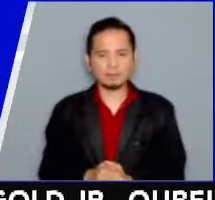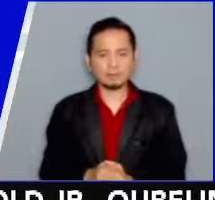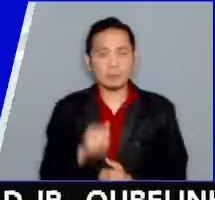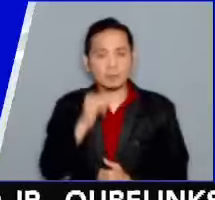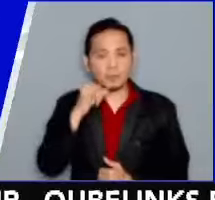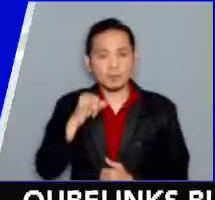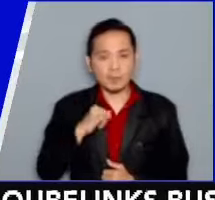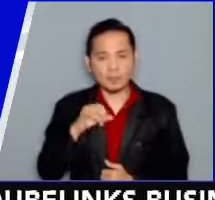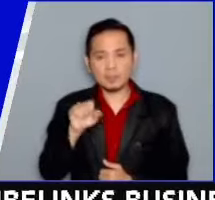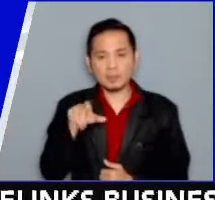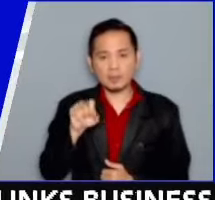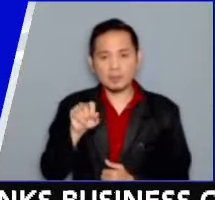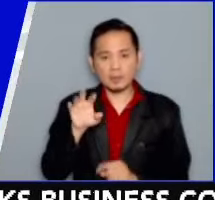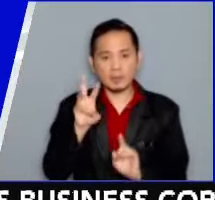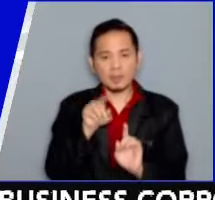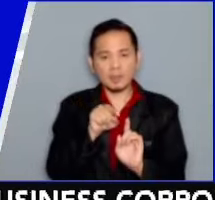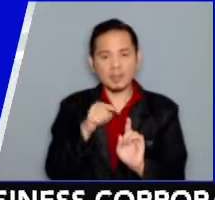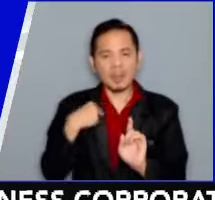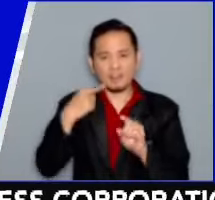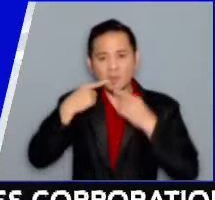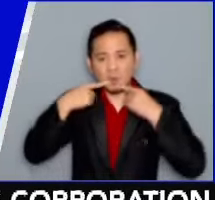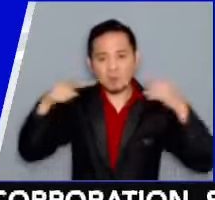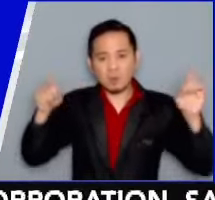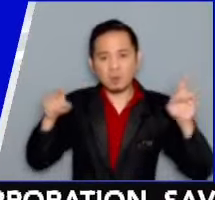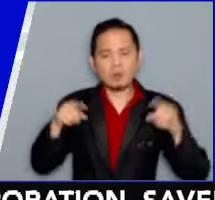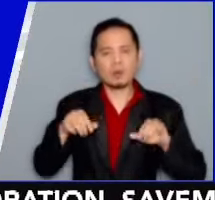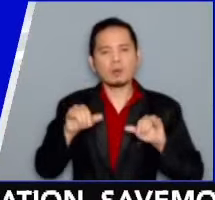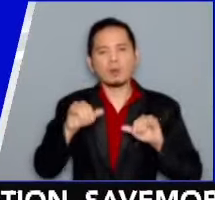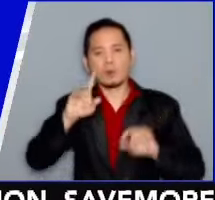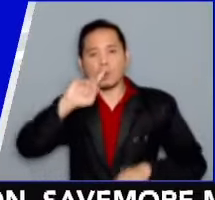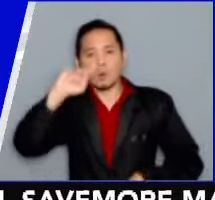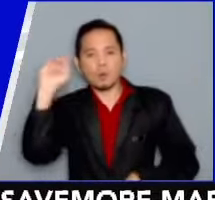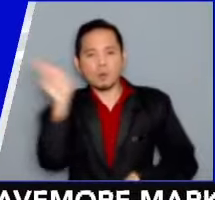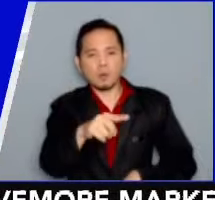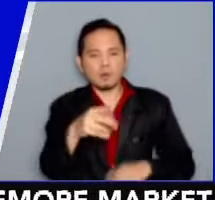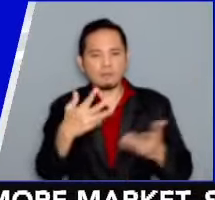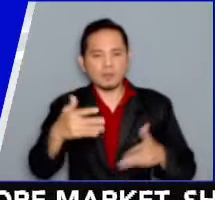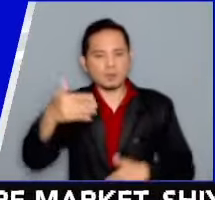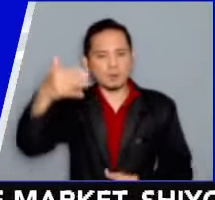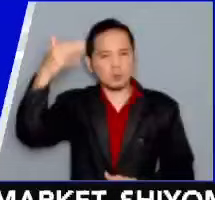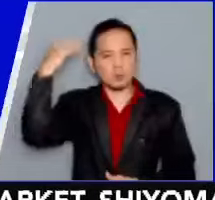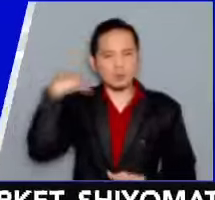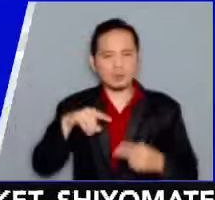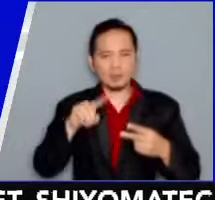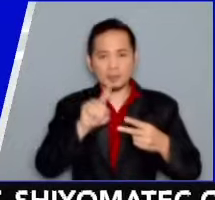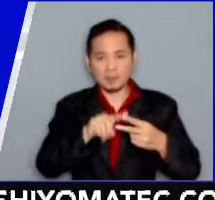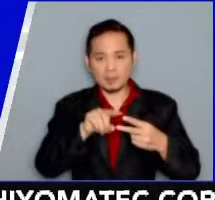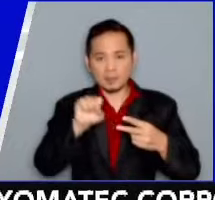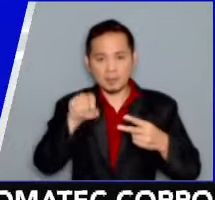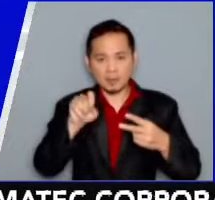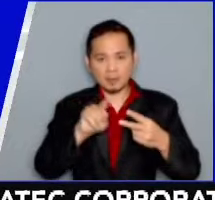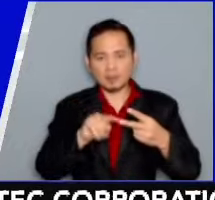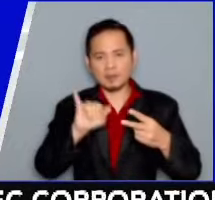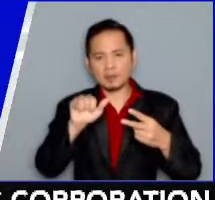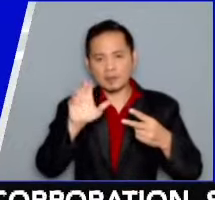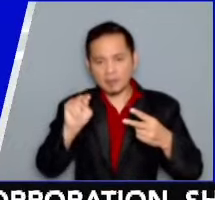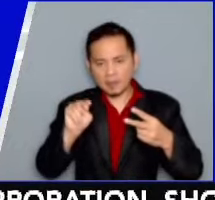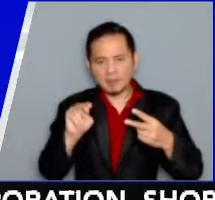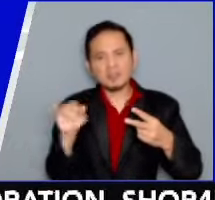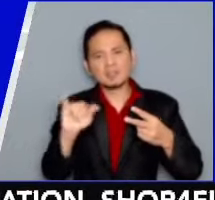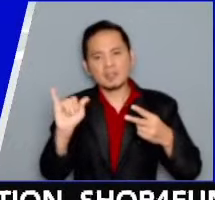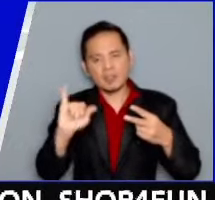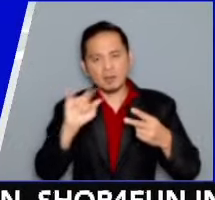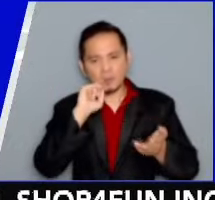6 2023 sila nag-issue ng utos na ito at noong January 22 2024 naman nag-issue sila ng notice of violation